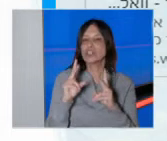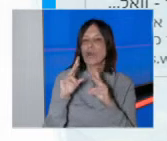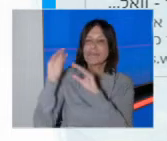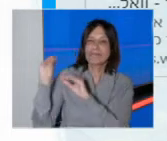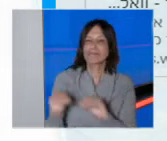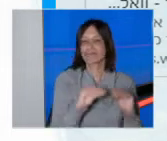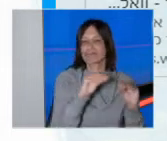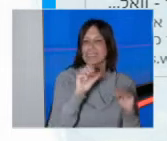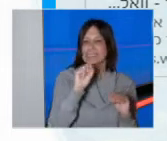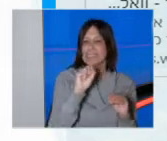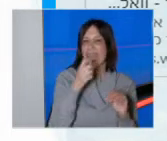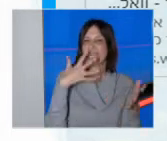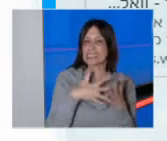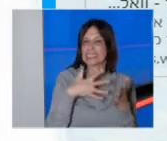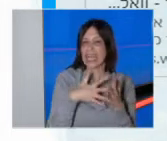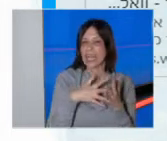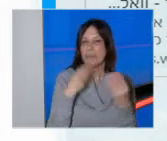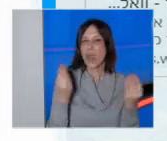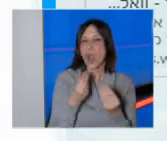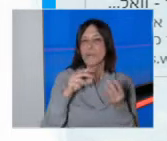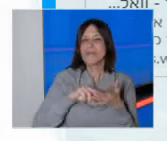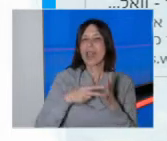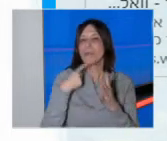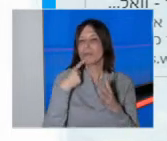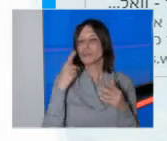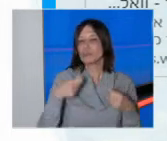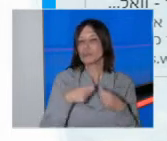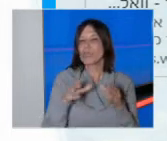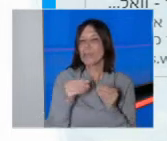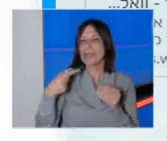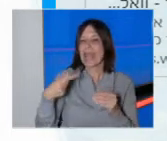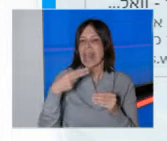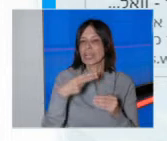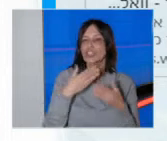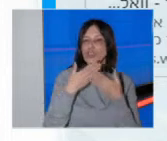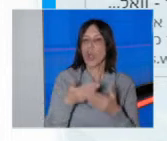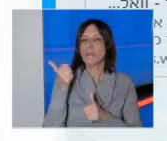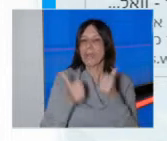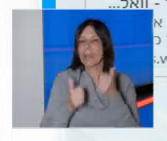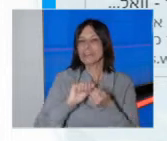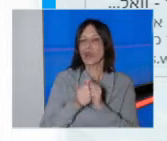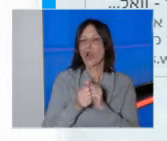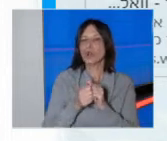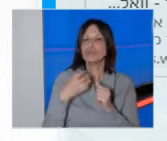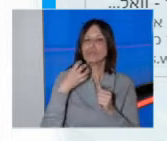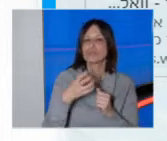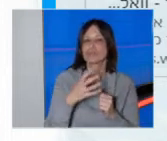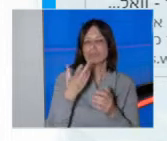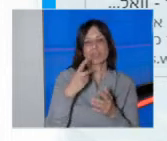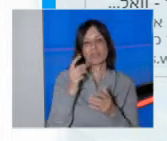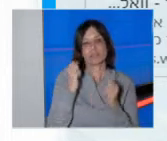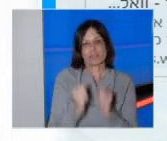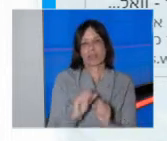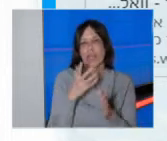בסקרים. גורמים במפלגה אומרים שהוא מקיים מגעים עם גל הירש בסיוע בפריימריז, או שריון אם יבוטלו,